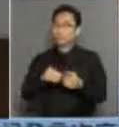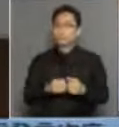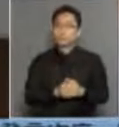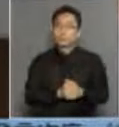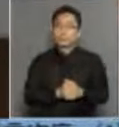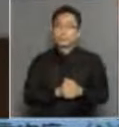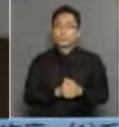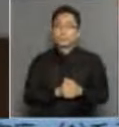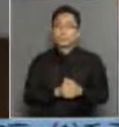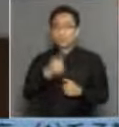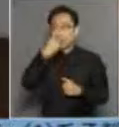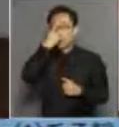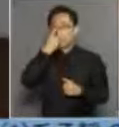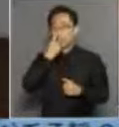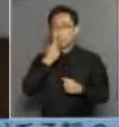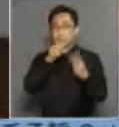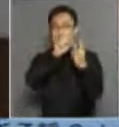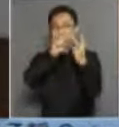喺